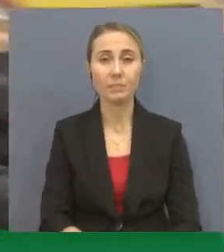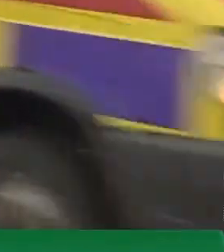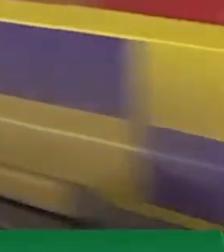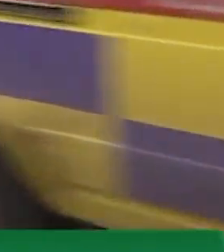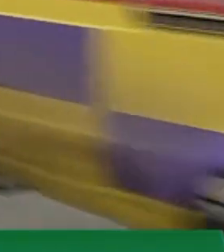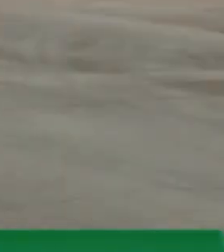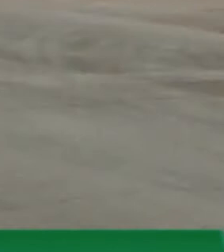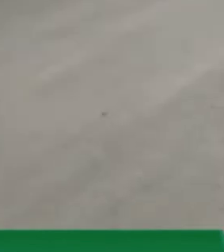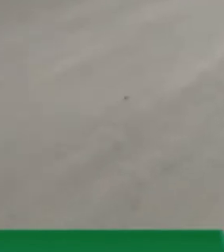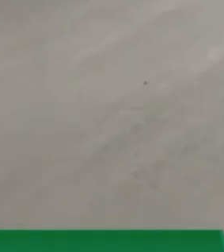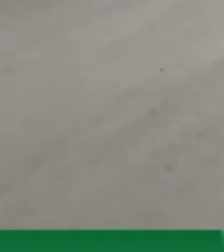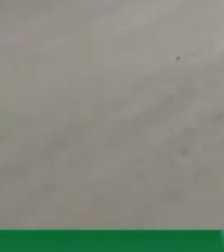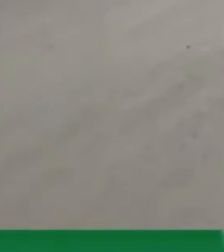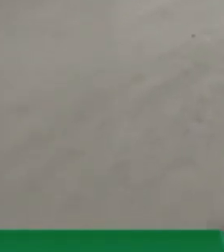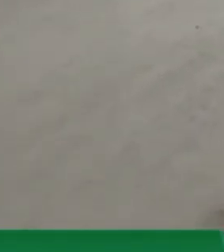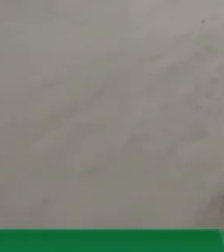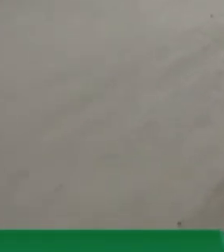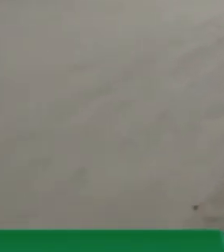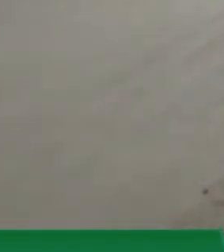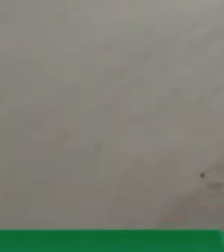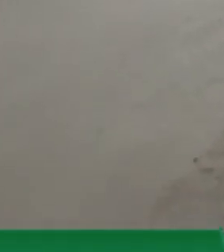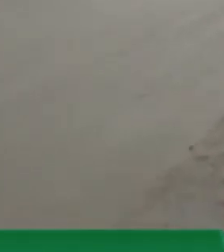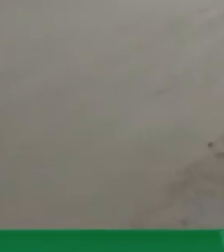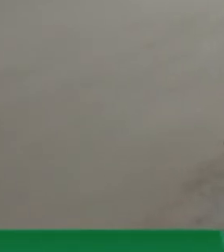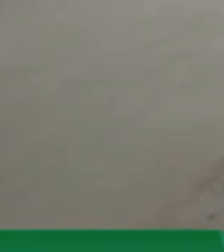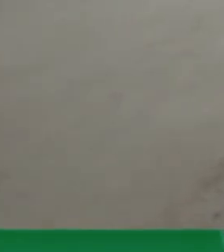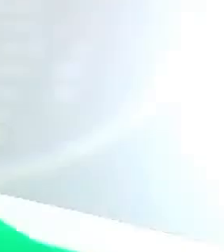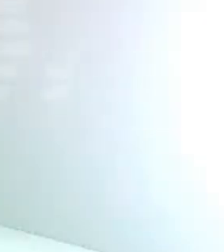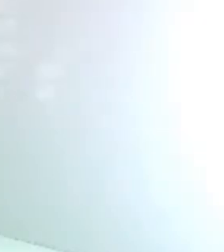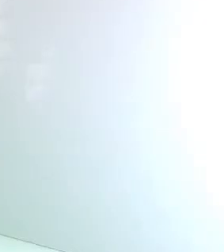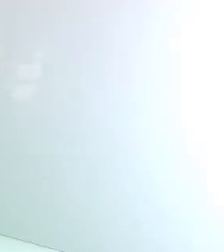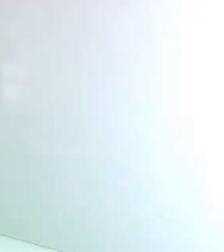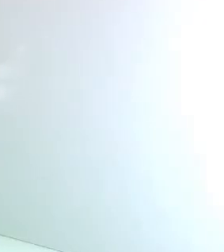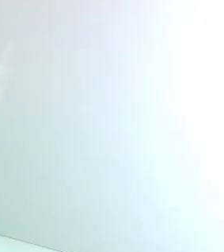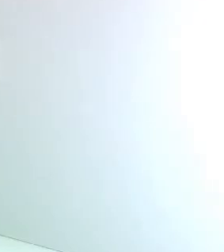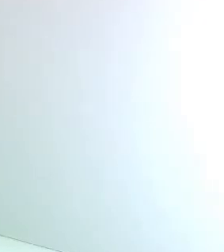соловьев василий верижников жамбыл болтаев специально для молока а